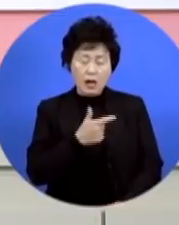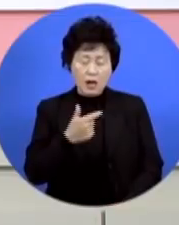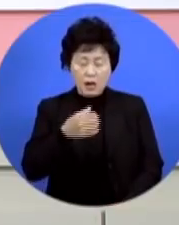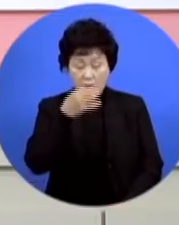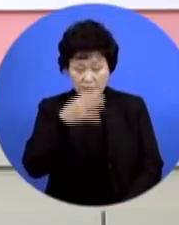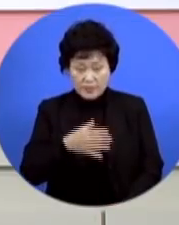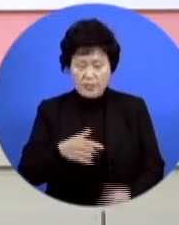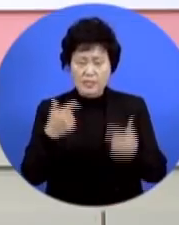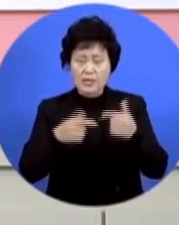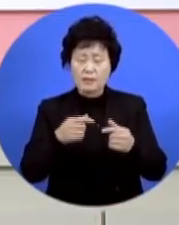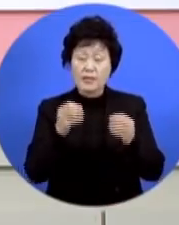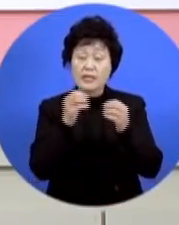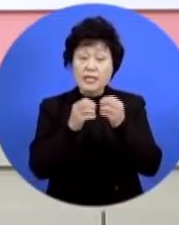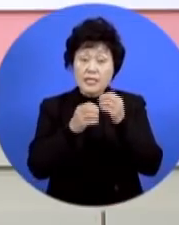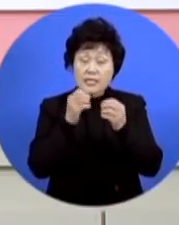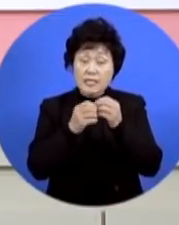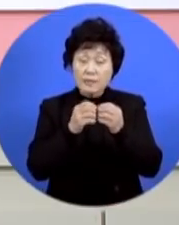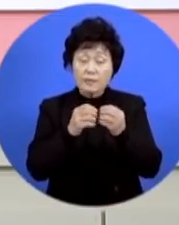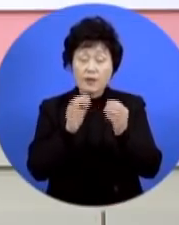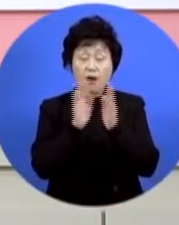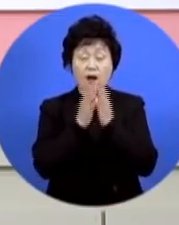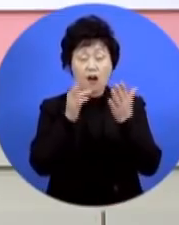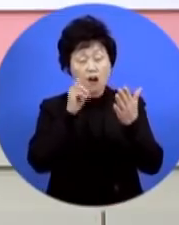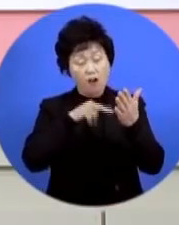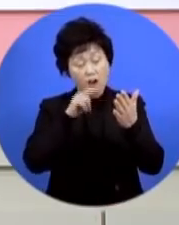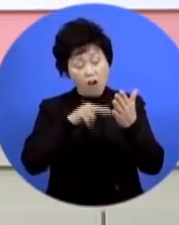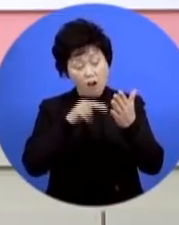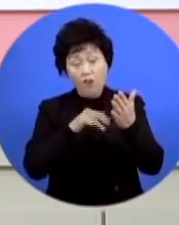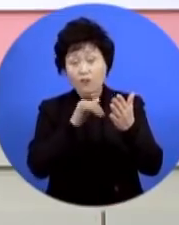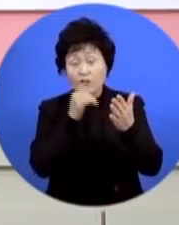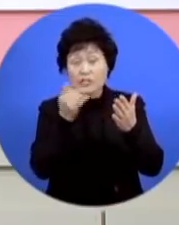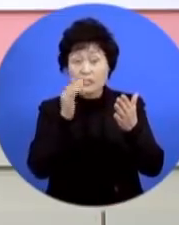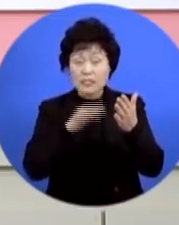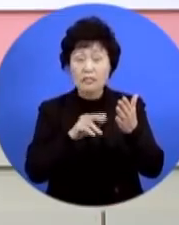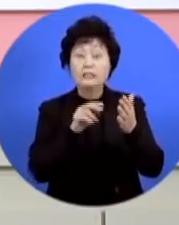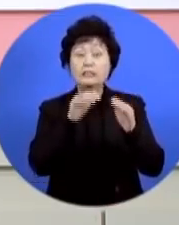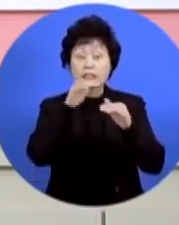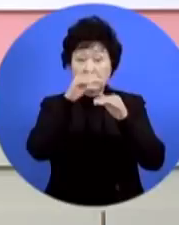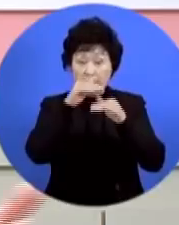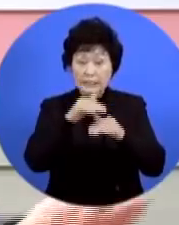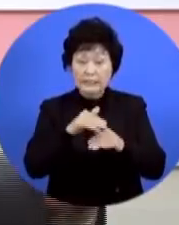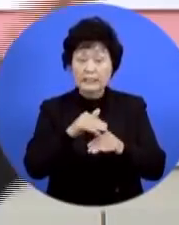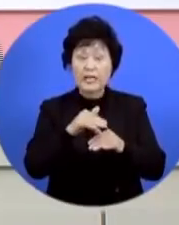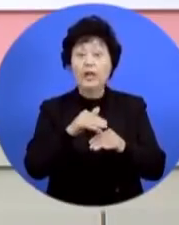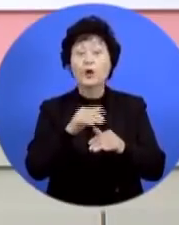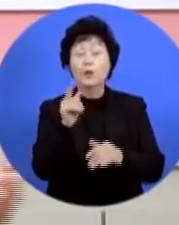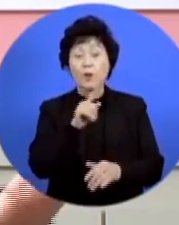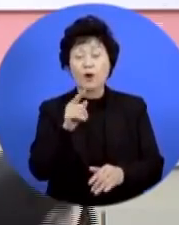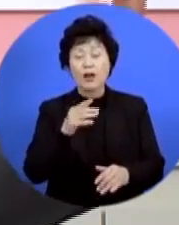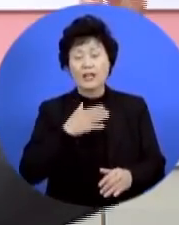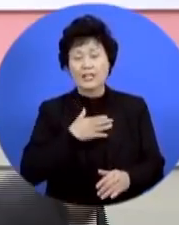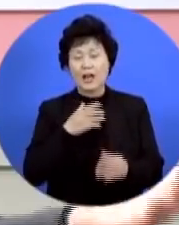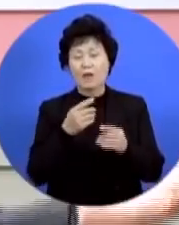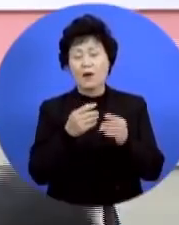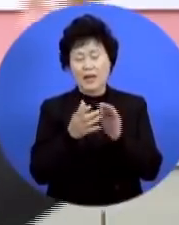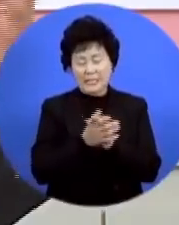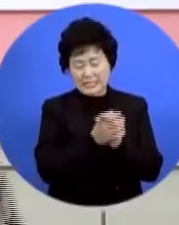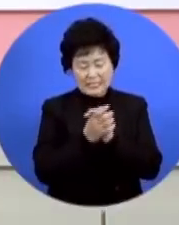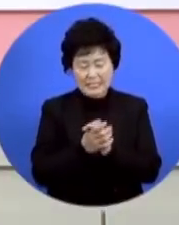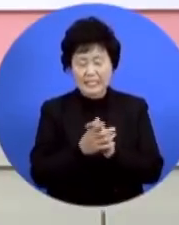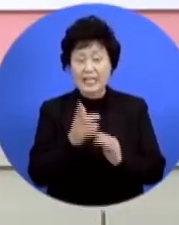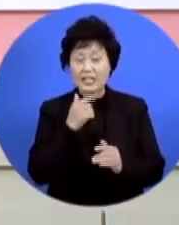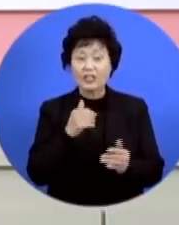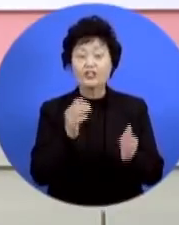읽으면서 기도했는데 시편에 보면 그 얘기가 나오잖아요. 나와 함께 지냈던 동무들이 나를 둘러싸고 욕을 하고 악한